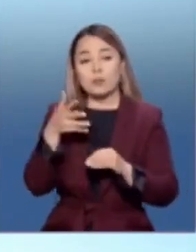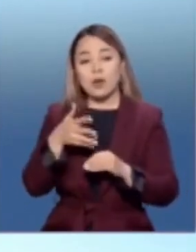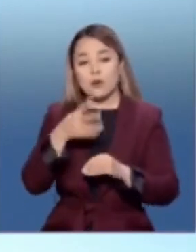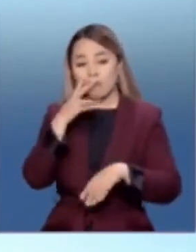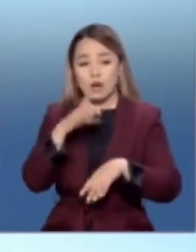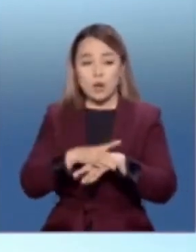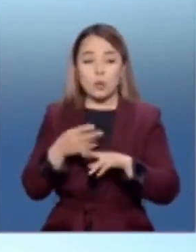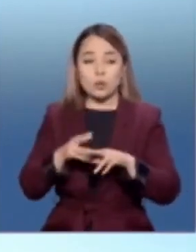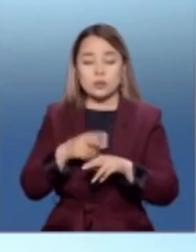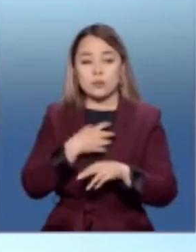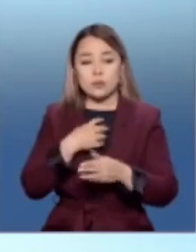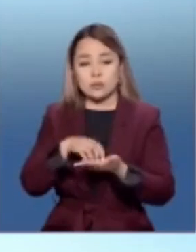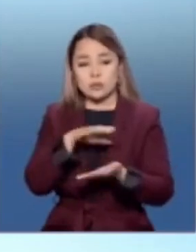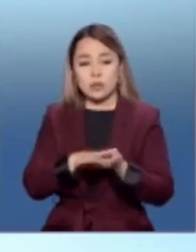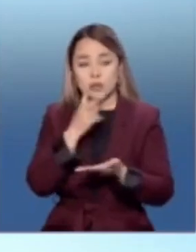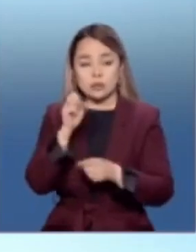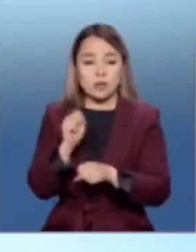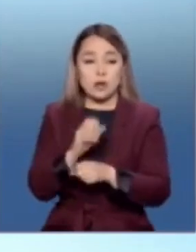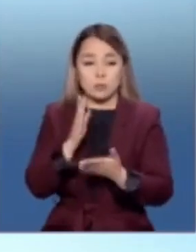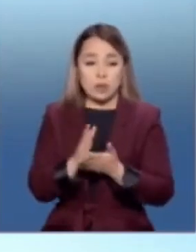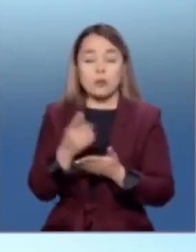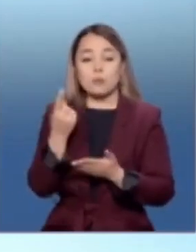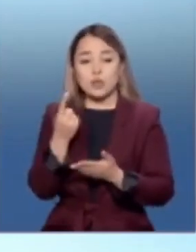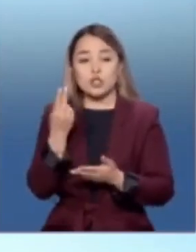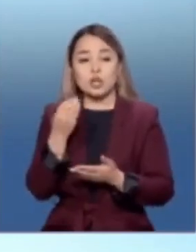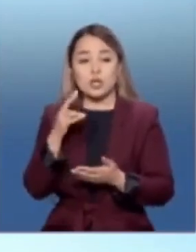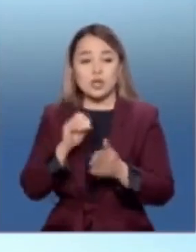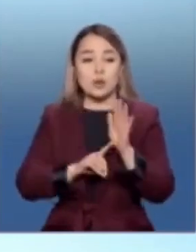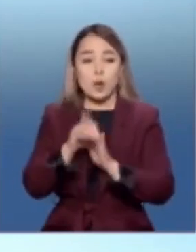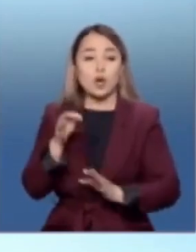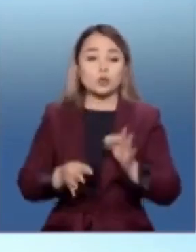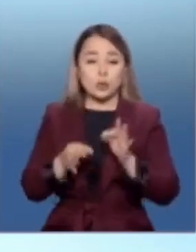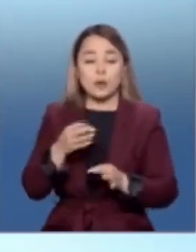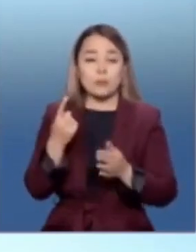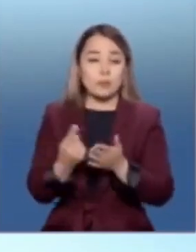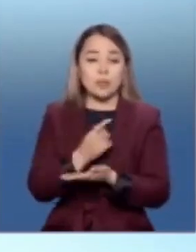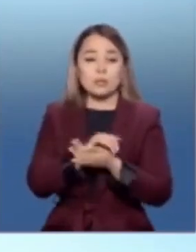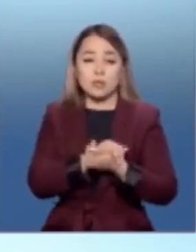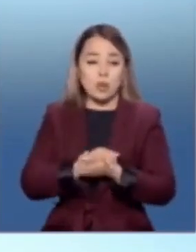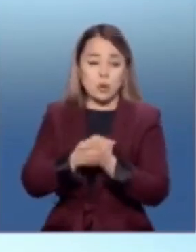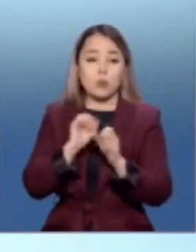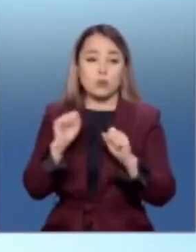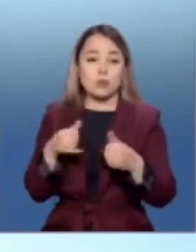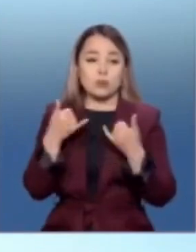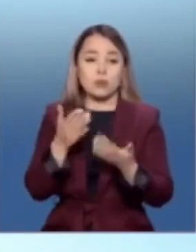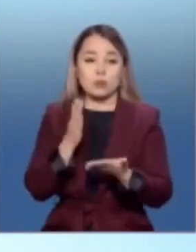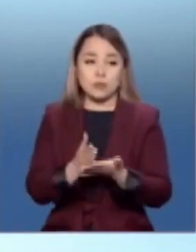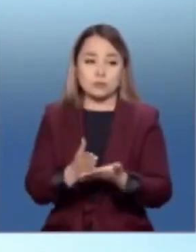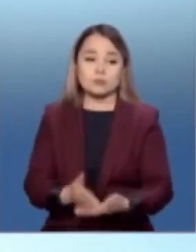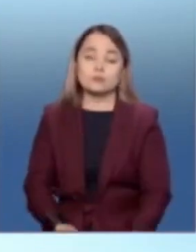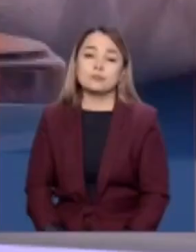фактісі осы негіздер бойынша тоқтатылды. Енді бірінші шілдеден бастап сотта бір рет қана татуласуға мүмкіндік болады.